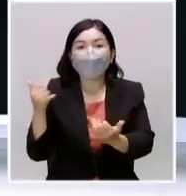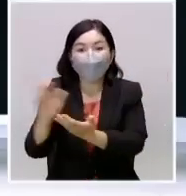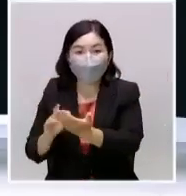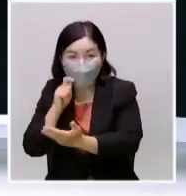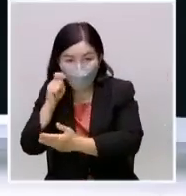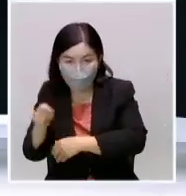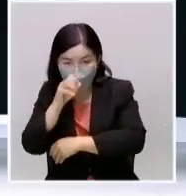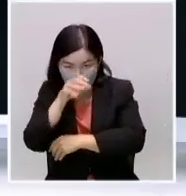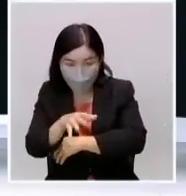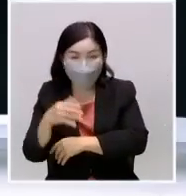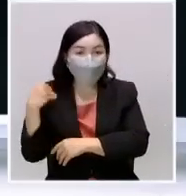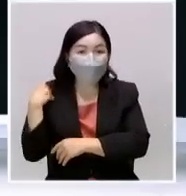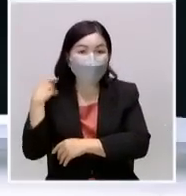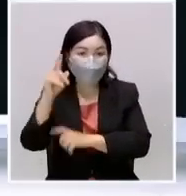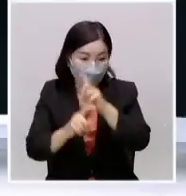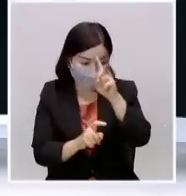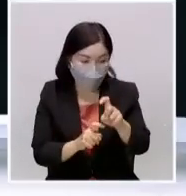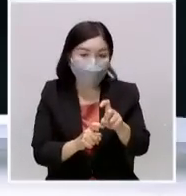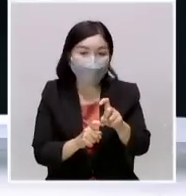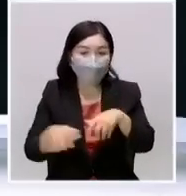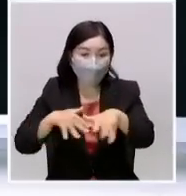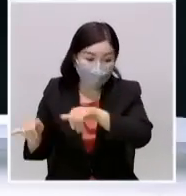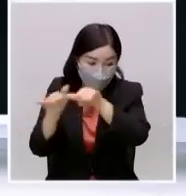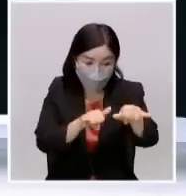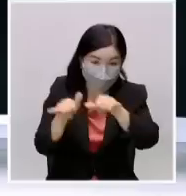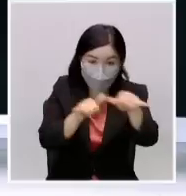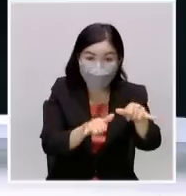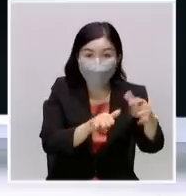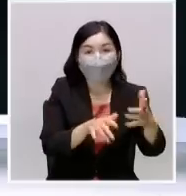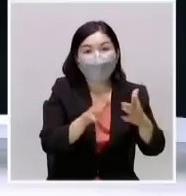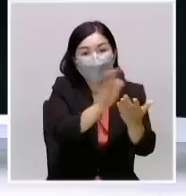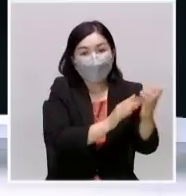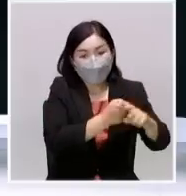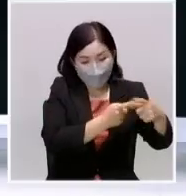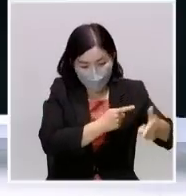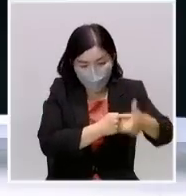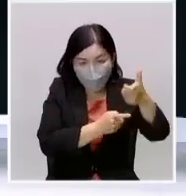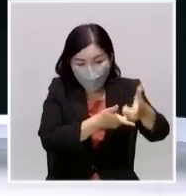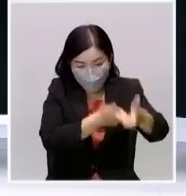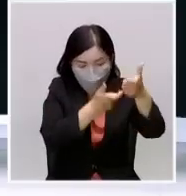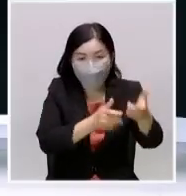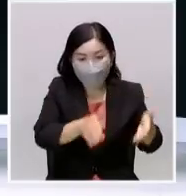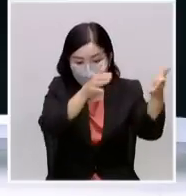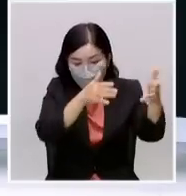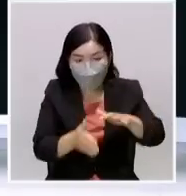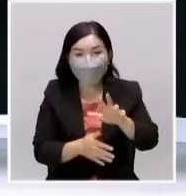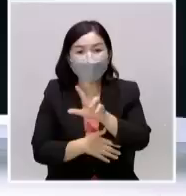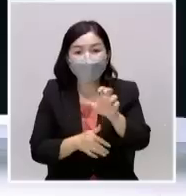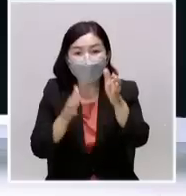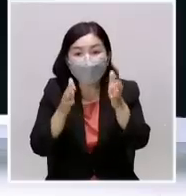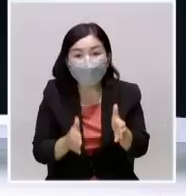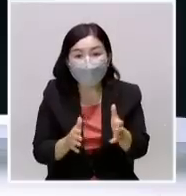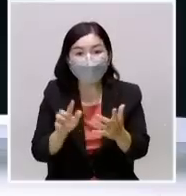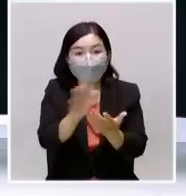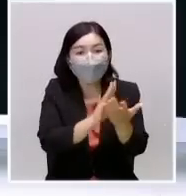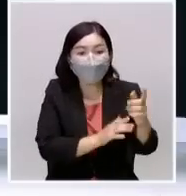ครนย้ำอีกครั้งนึงค่ะว่ามีรายงานผู้เสียชีวิตในจุดดังกล่าวประมาณ300คนแต่ว่าฝั่งของทำเนียบเครมลินแถลงยืนยันว่ารัสเซียนั้น